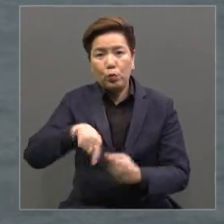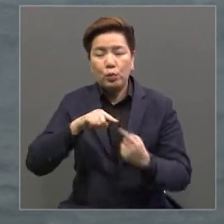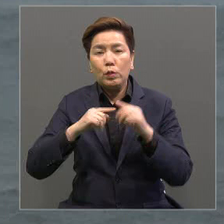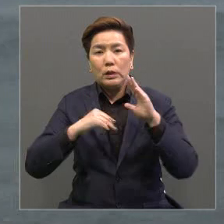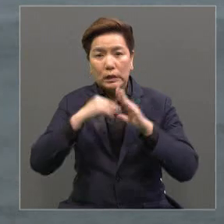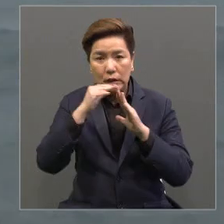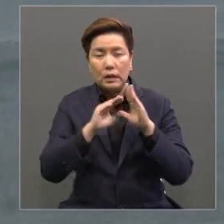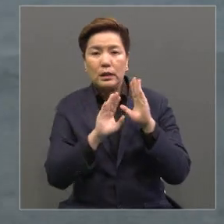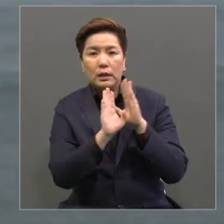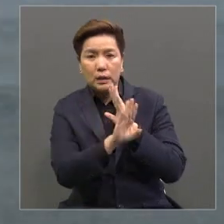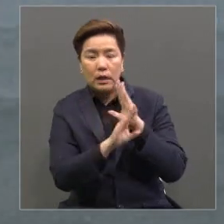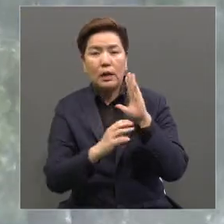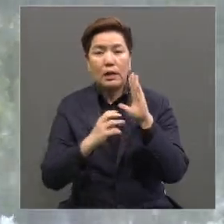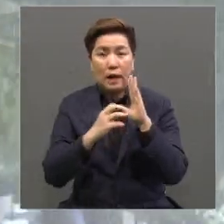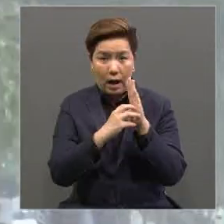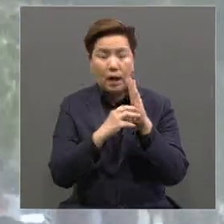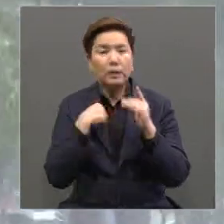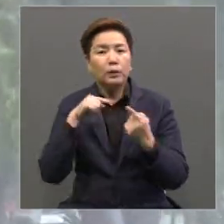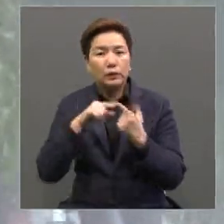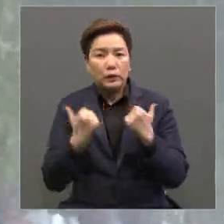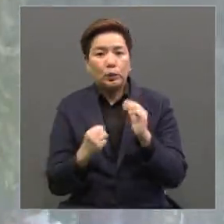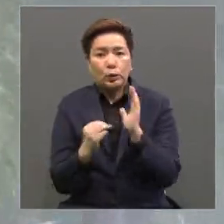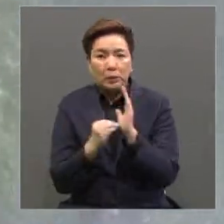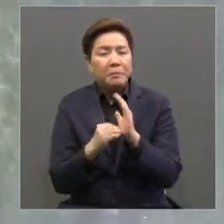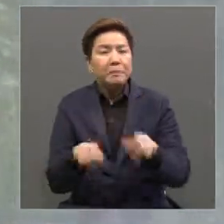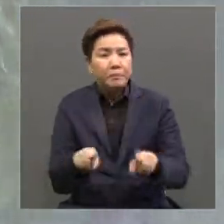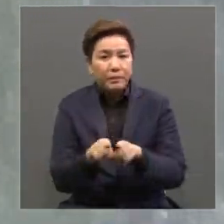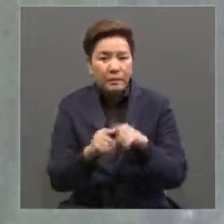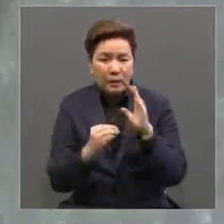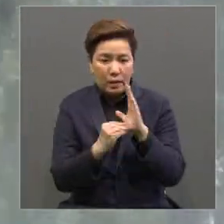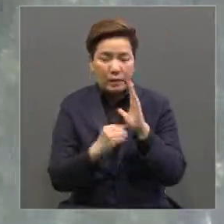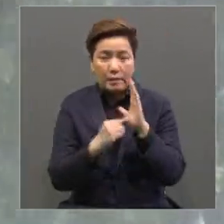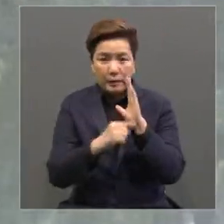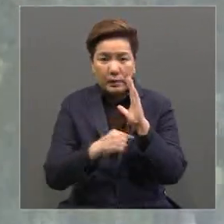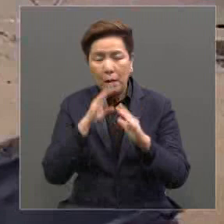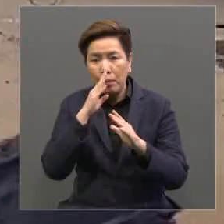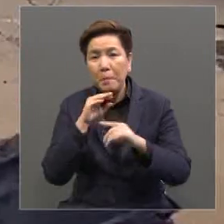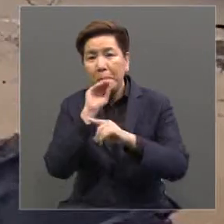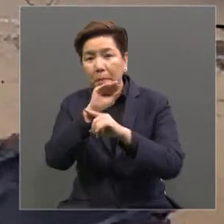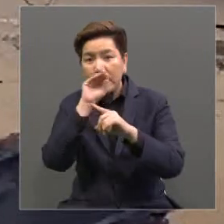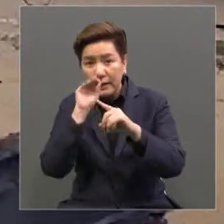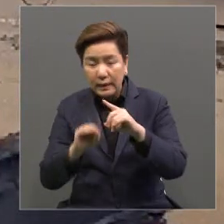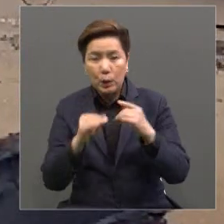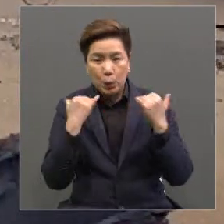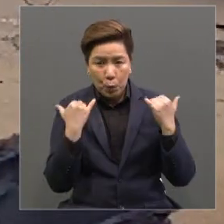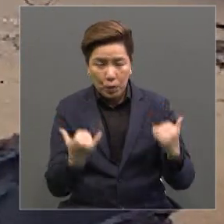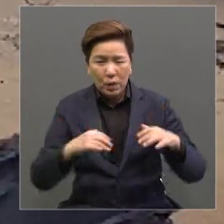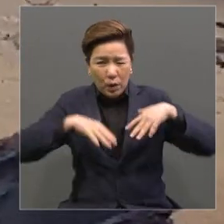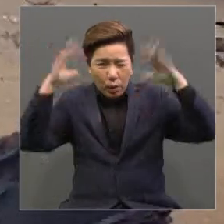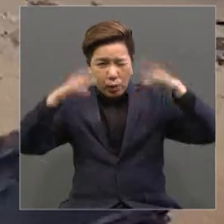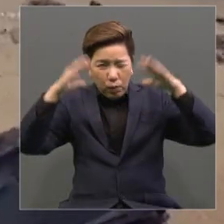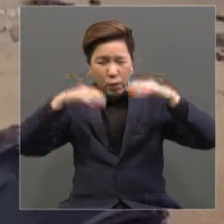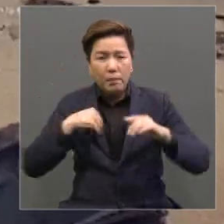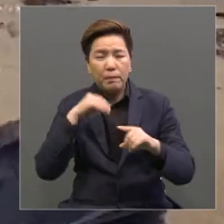ภาคตะวันออกเฉียงเหนือภาคกลางนะครับรวมทั้งในพื้นที่กรุงเทพฯและปริมณฑลถ้าเทียบเป็นเปอร์เซ็นต์นะฮะในวันนี้เนี่ยมีฝนตก